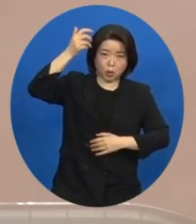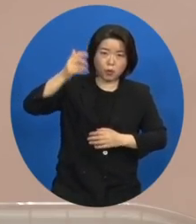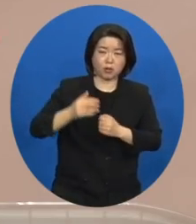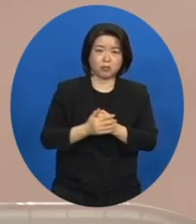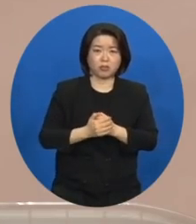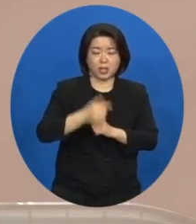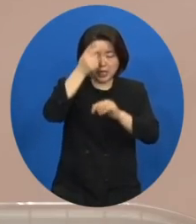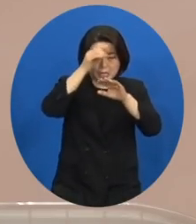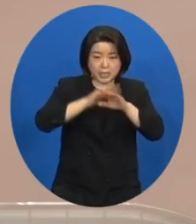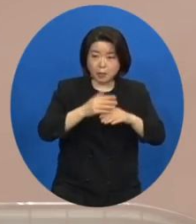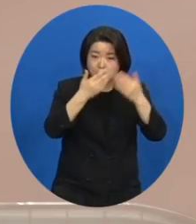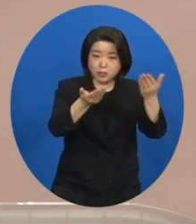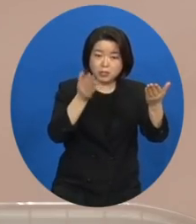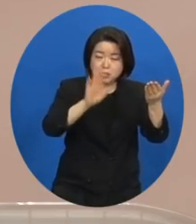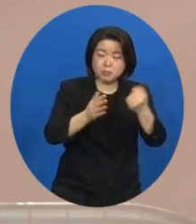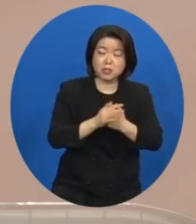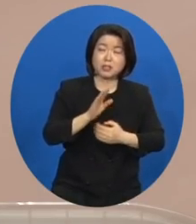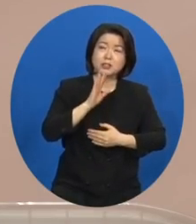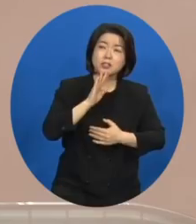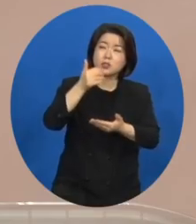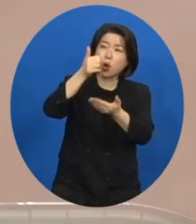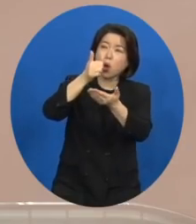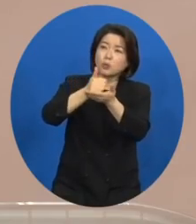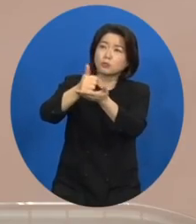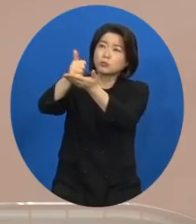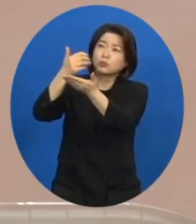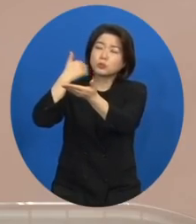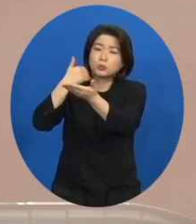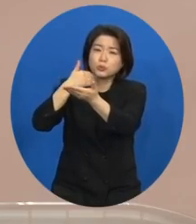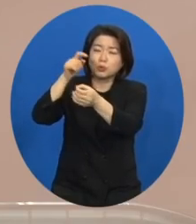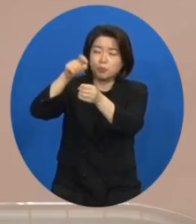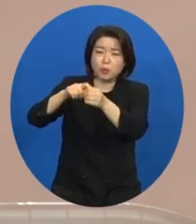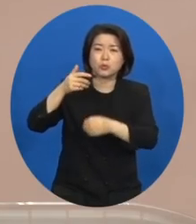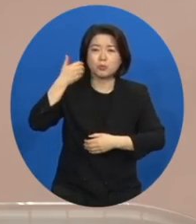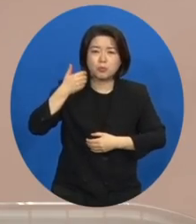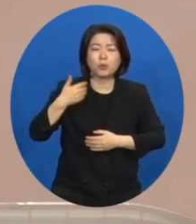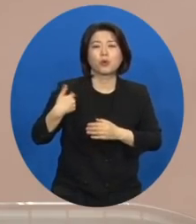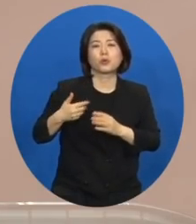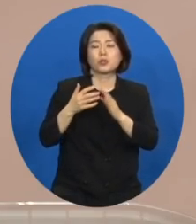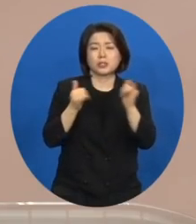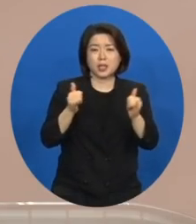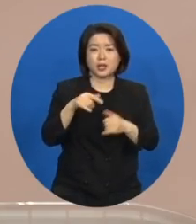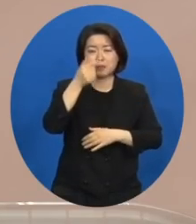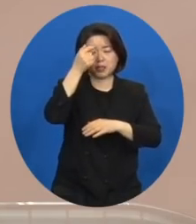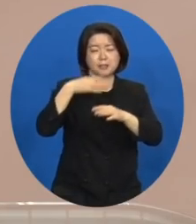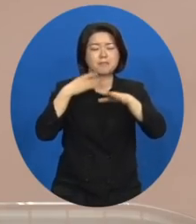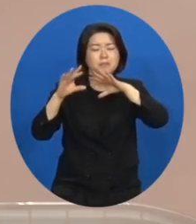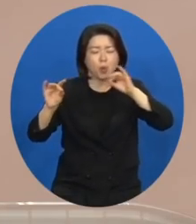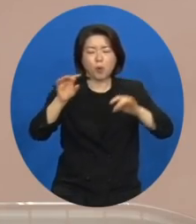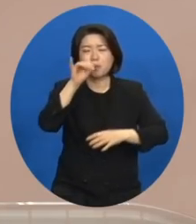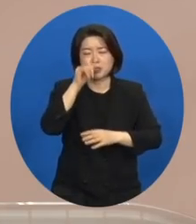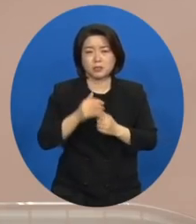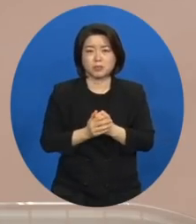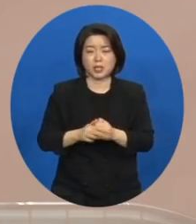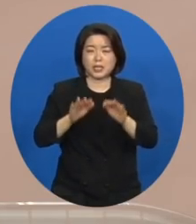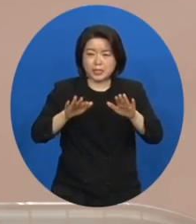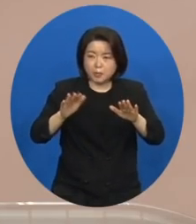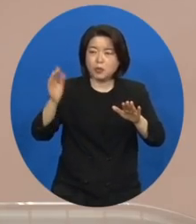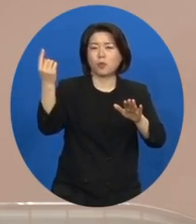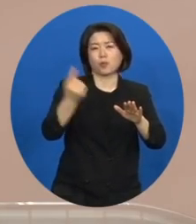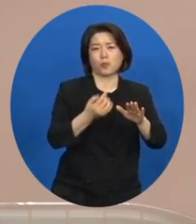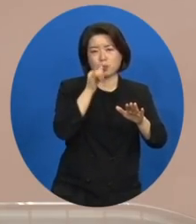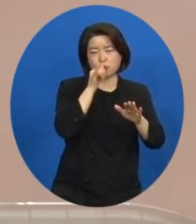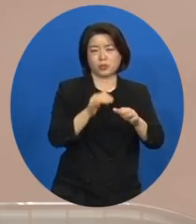진정한 대상을 안 쓰지 못하는 우리들에게 못 말라 계시는 거예요 그래서 여인을 찾아 오신 겁니다 오늘 사장 초반부에 보면